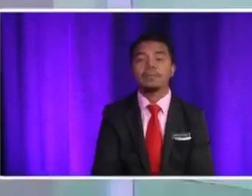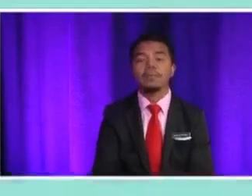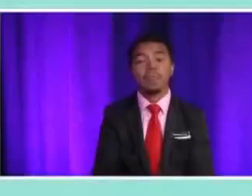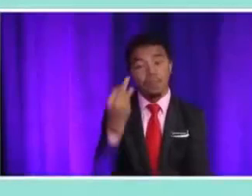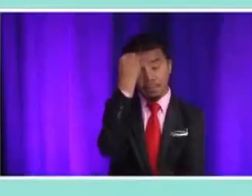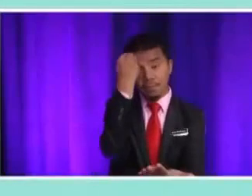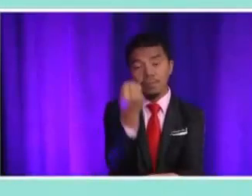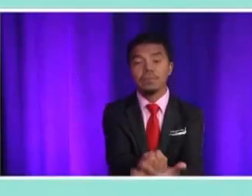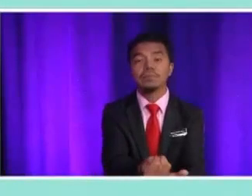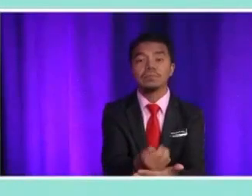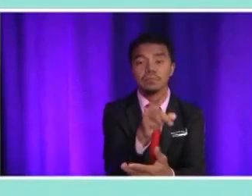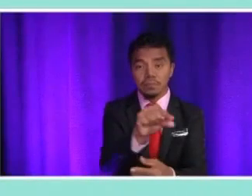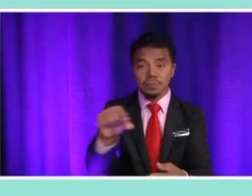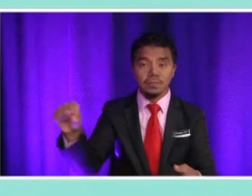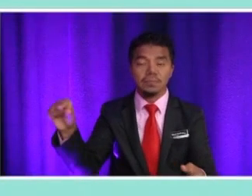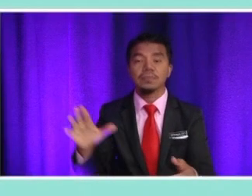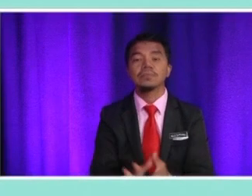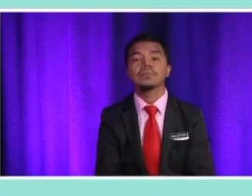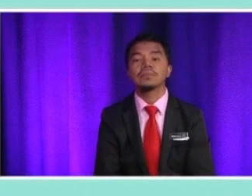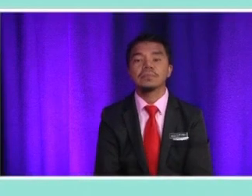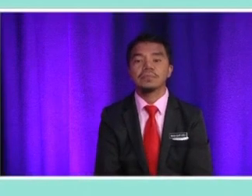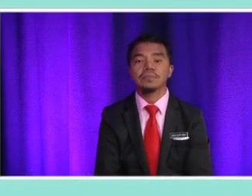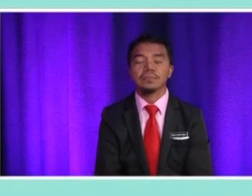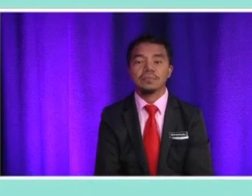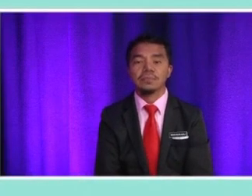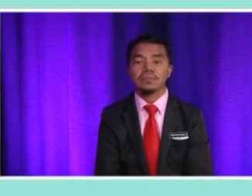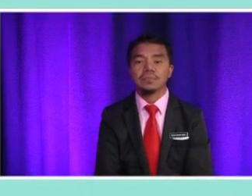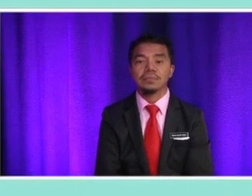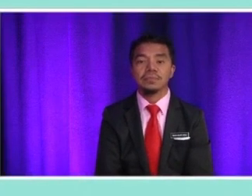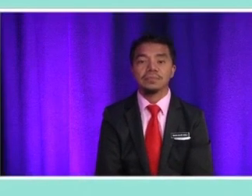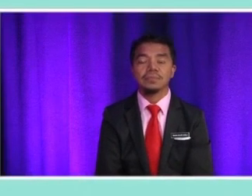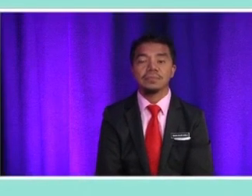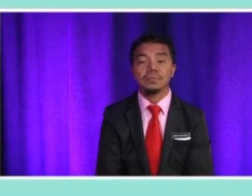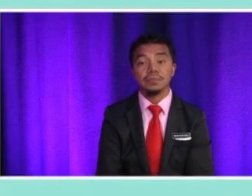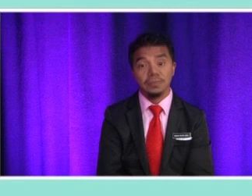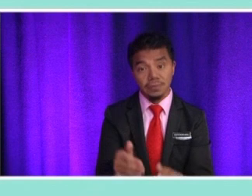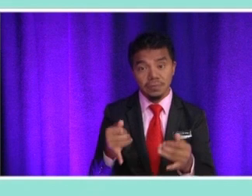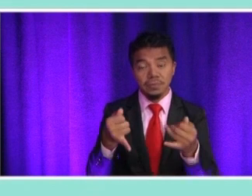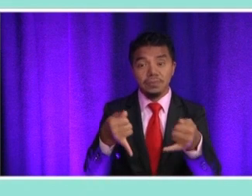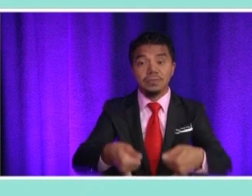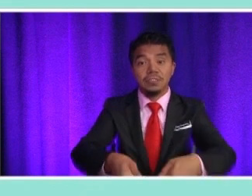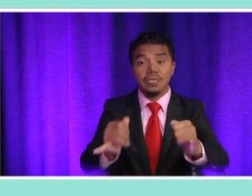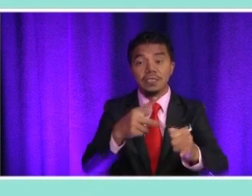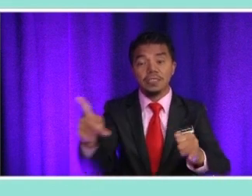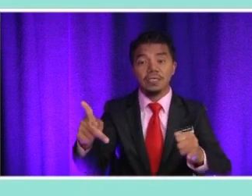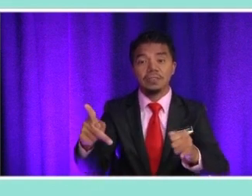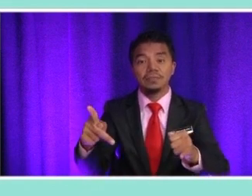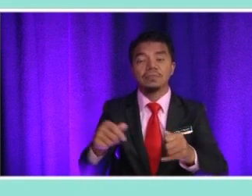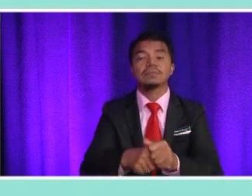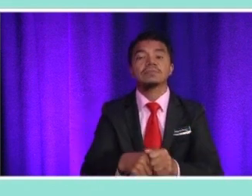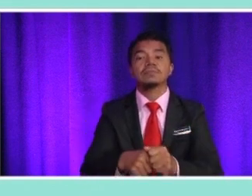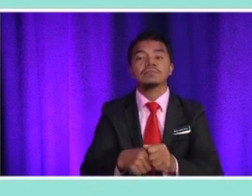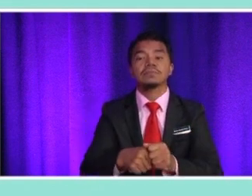adalah petikan wawancara Encik Yusof yang menjalankan perniagaan pengangkutan bas. Okay, so itu dalam